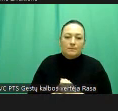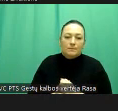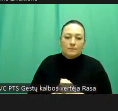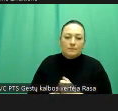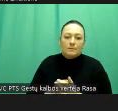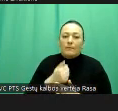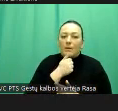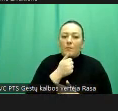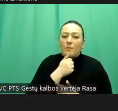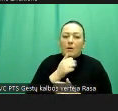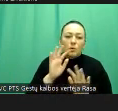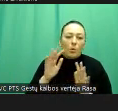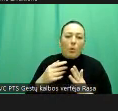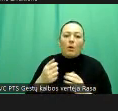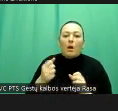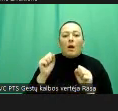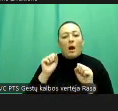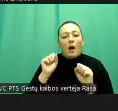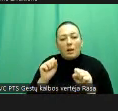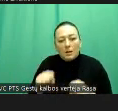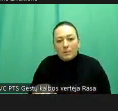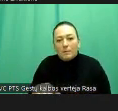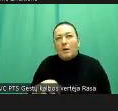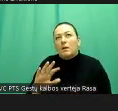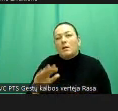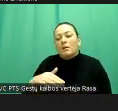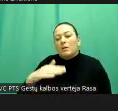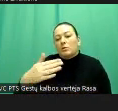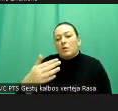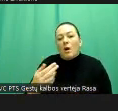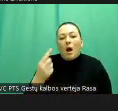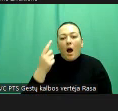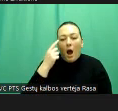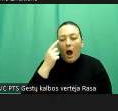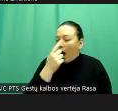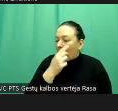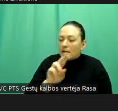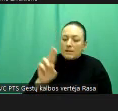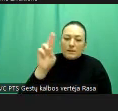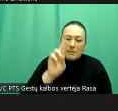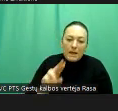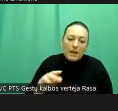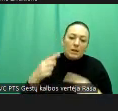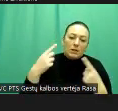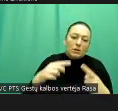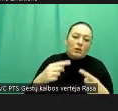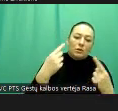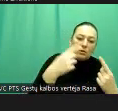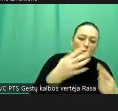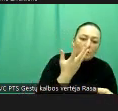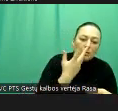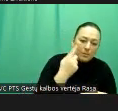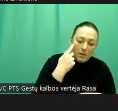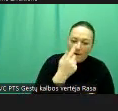Pavyzdžiui, kokia tikimybė, kad kažkam kažko tai bus mėlynas akis, kito vėl kitokias ir panašiai.